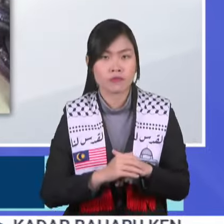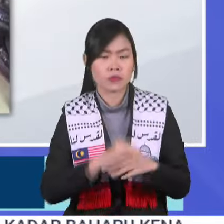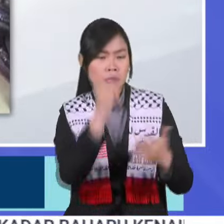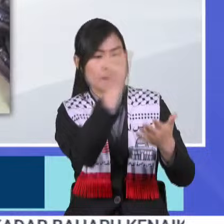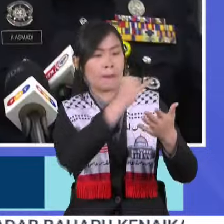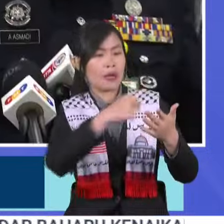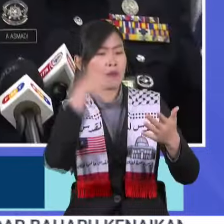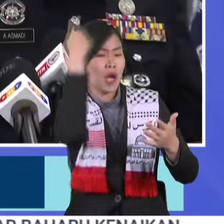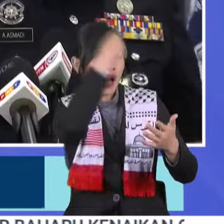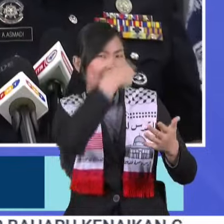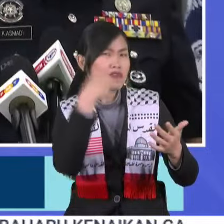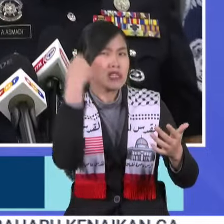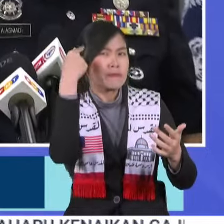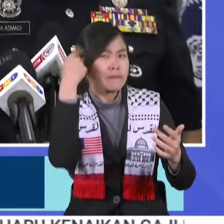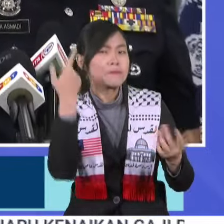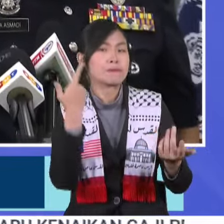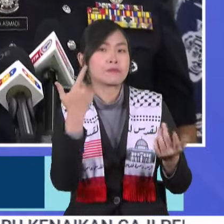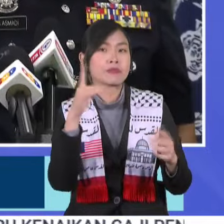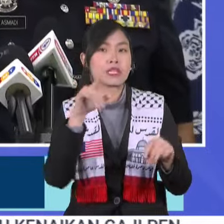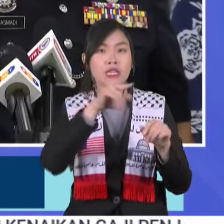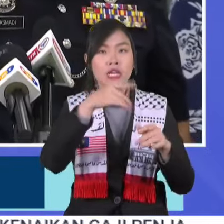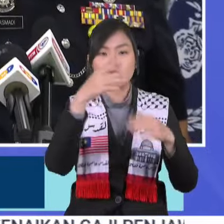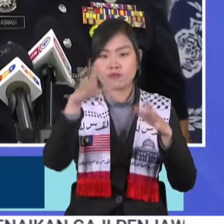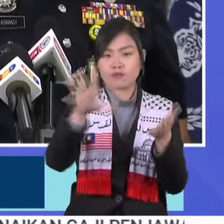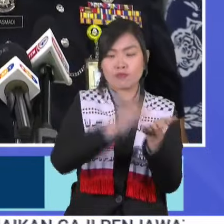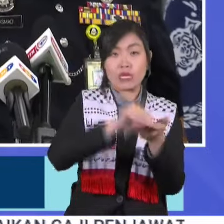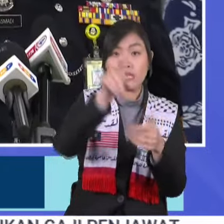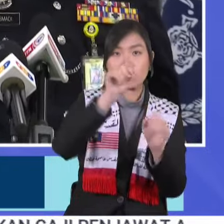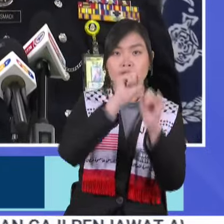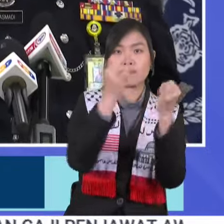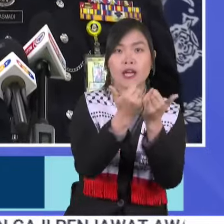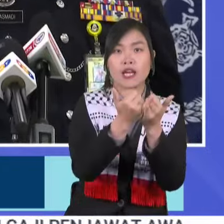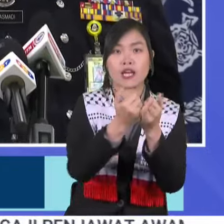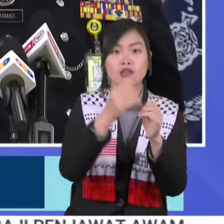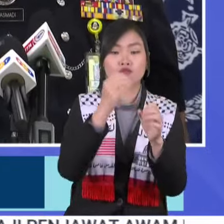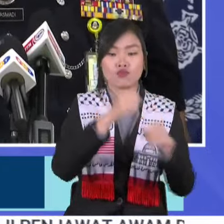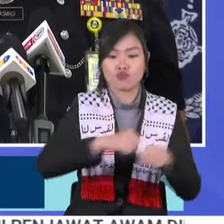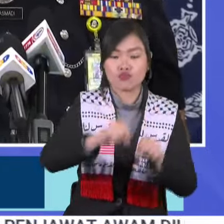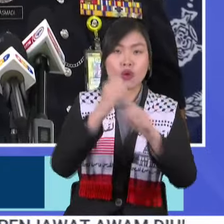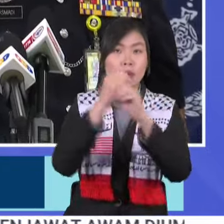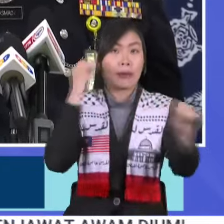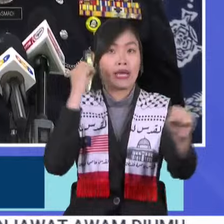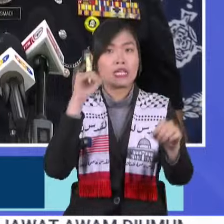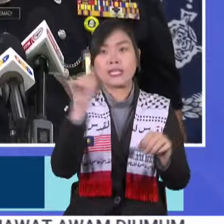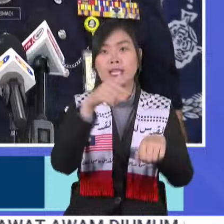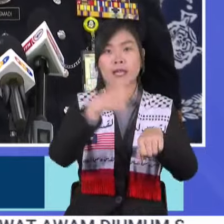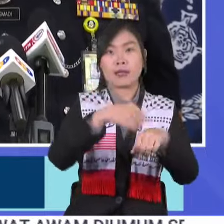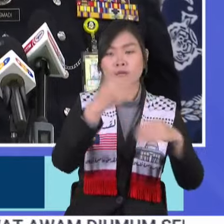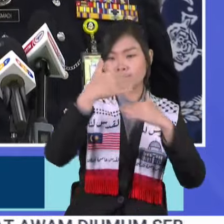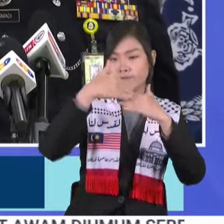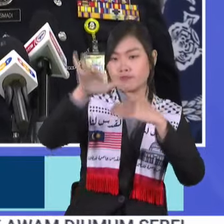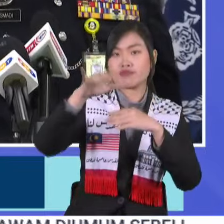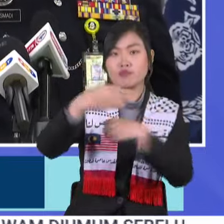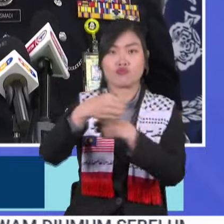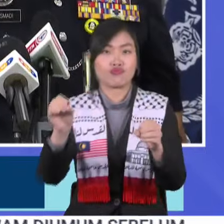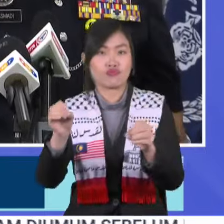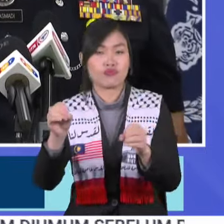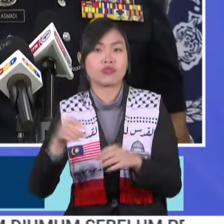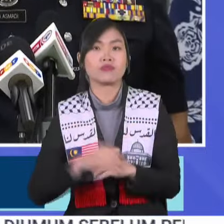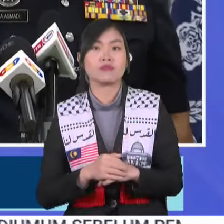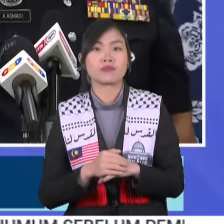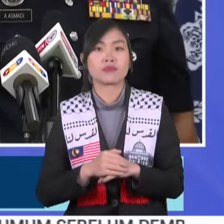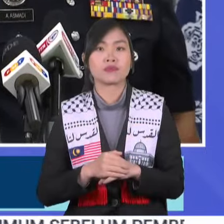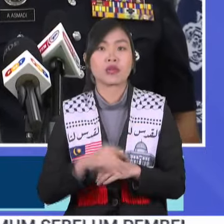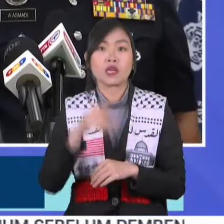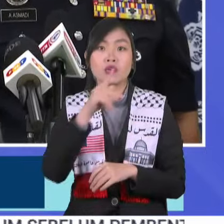Lakaran suspek dirakam di syarikat penghantaran di Sungai Buloh. Pada hari sama, bungkusan itu dihantar ke pejabat Datuk Seri Tiong King Sing. Ketua Polis Kuala